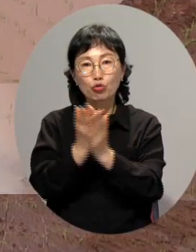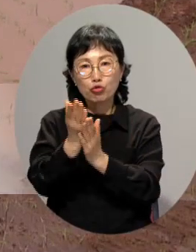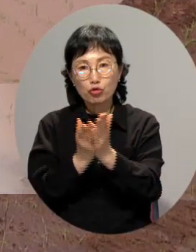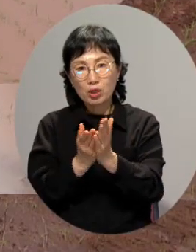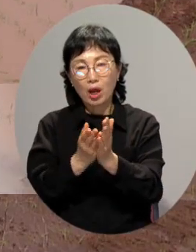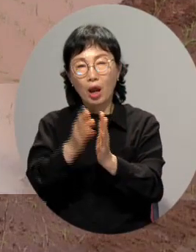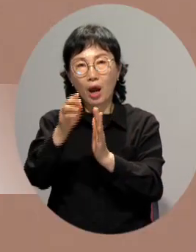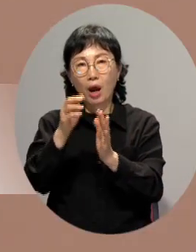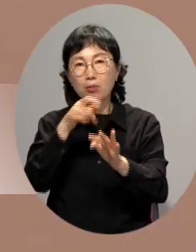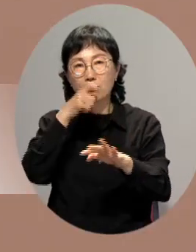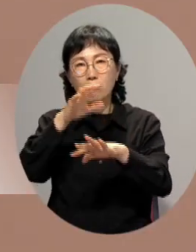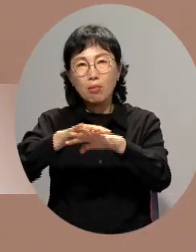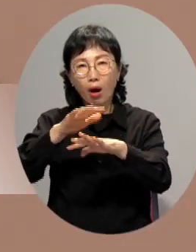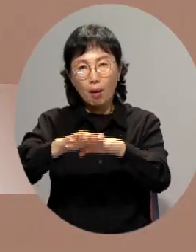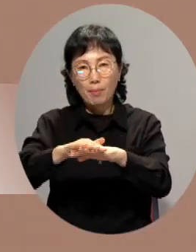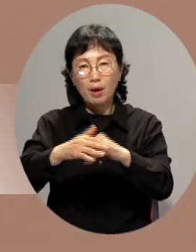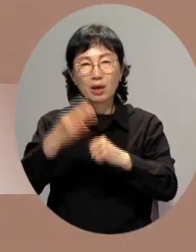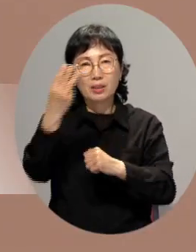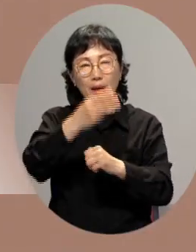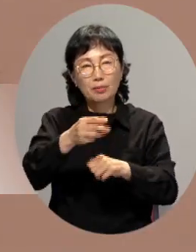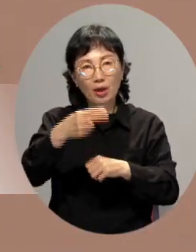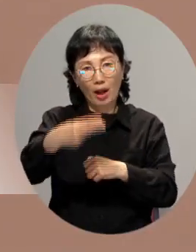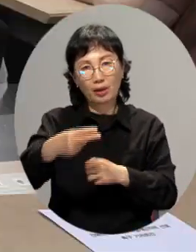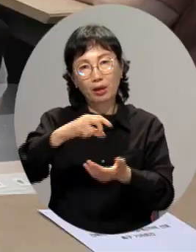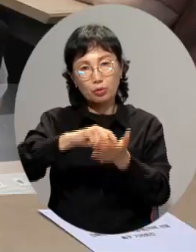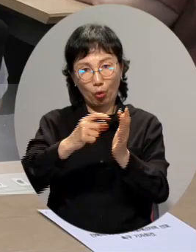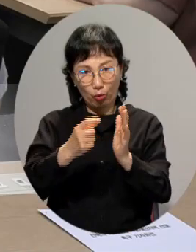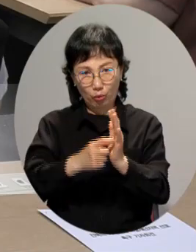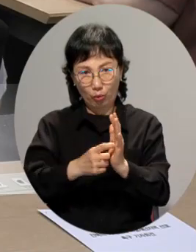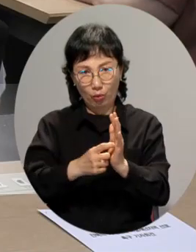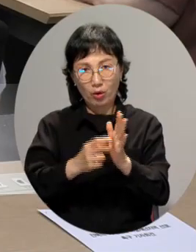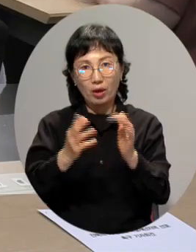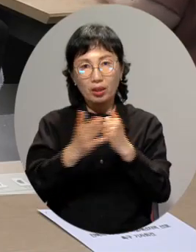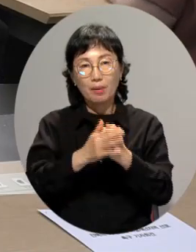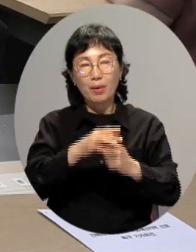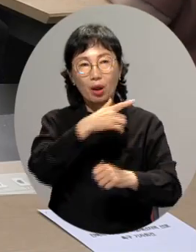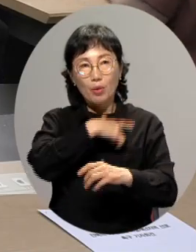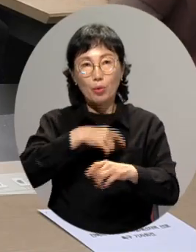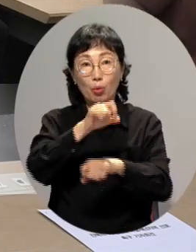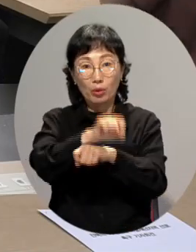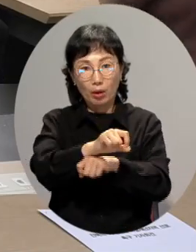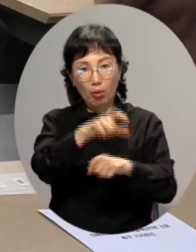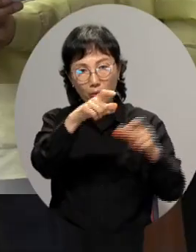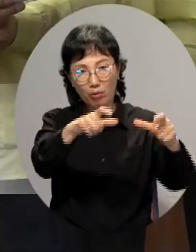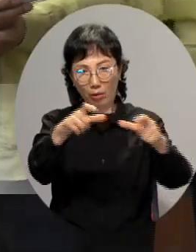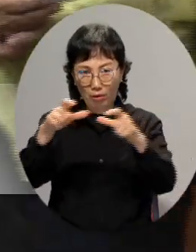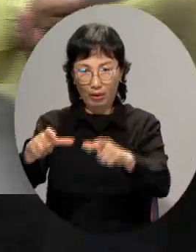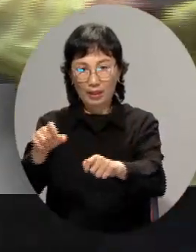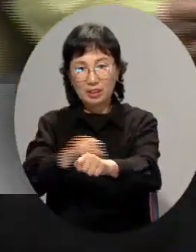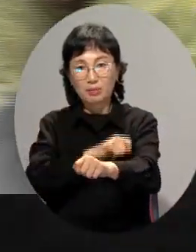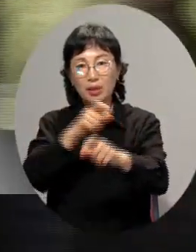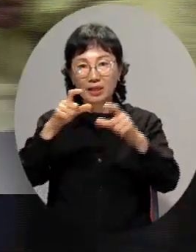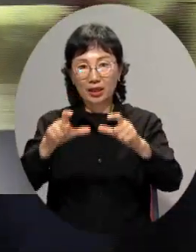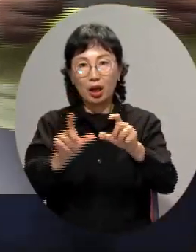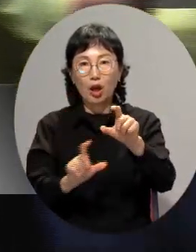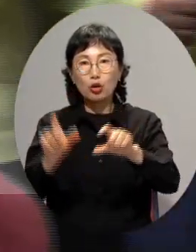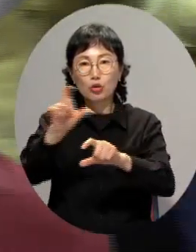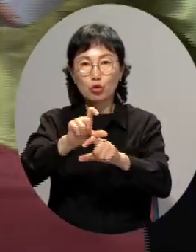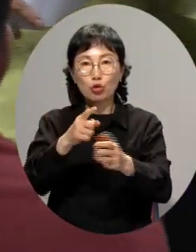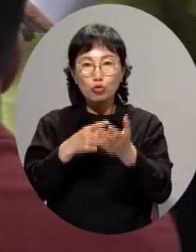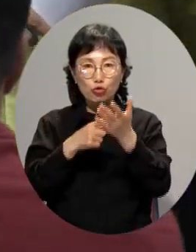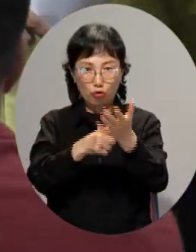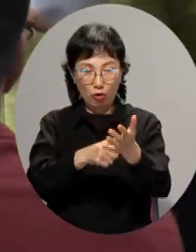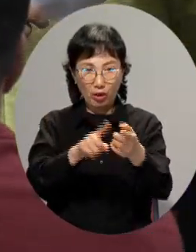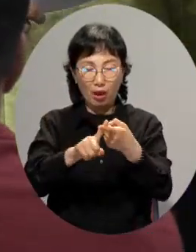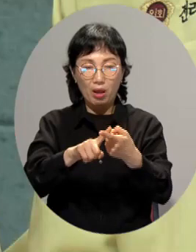농경지는 3,500여 헥타르에 이릅니다. 이렇다 보니 읍면동 단위에 특별 재난지역 추가 지정 요구가